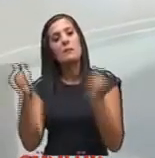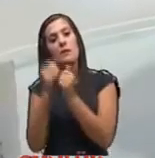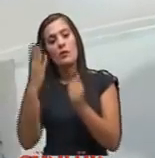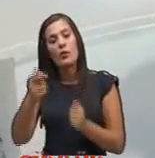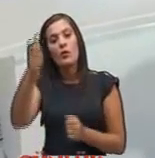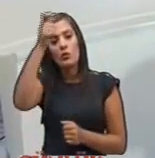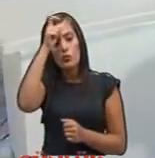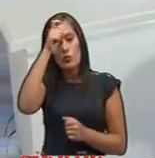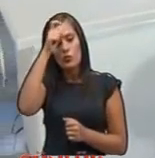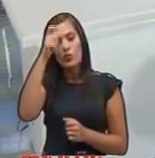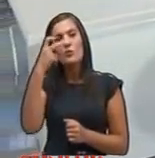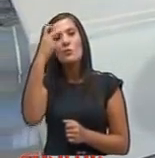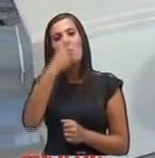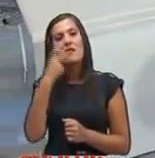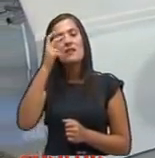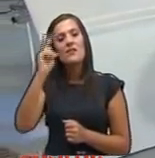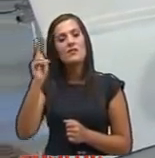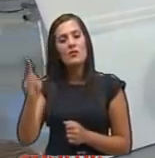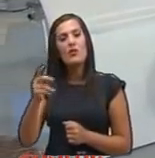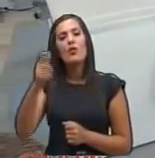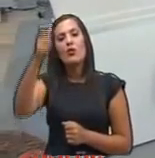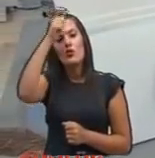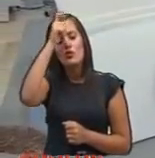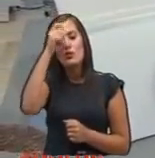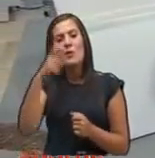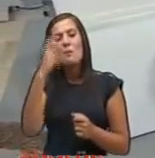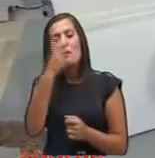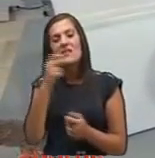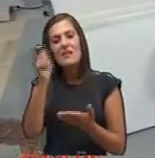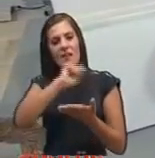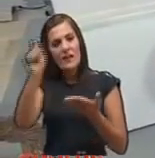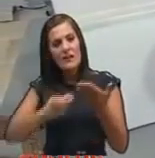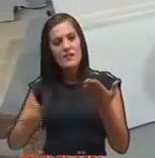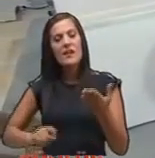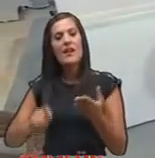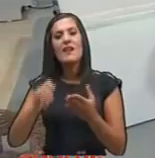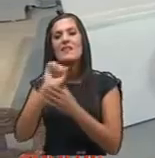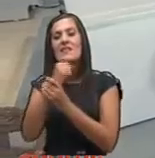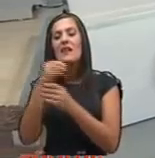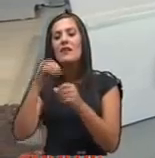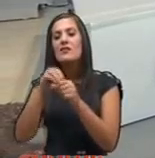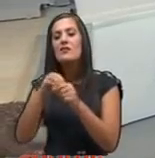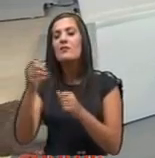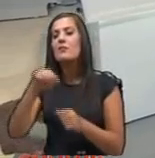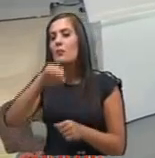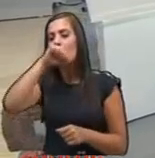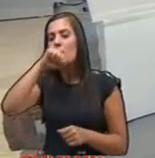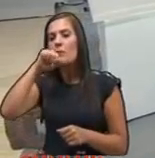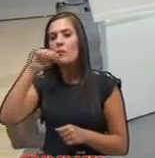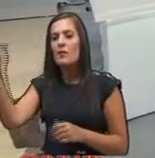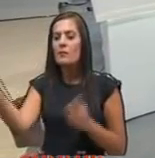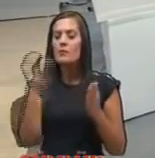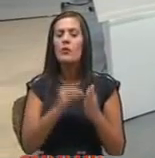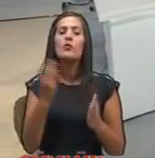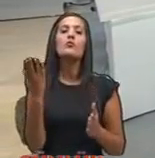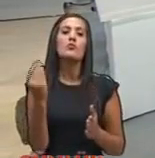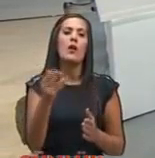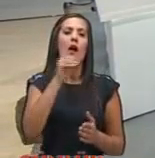Türk bestecilerinin, Türk koreograflarının eserlerine yer vermekte çok